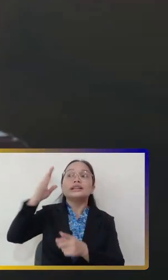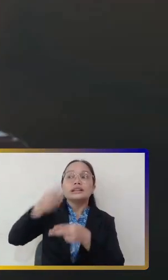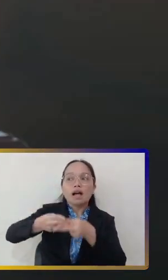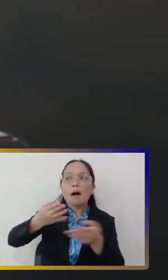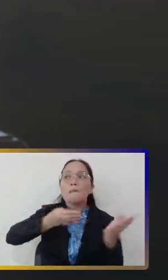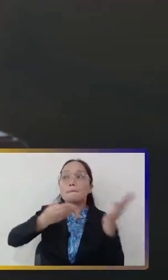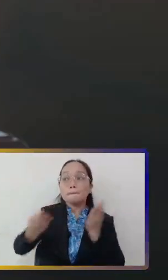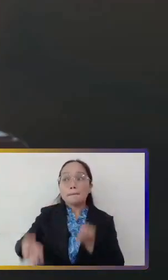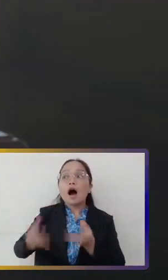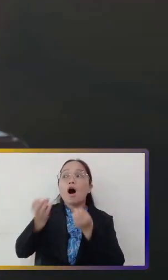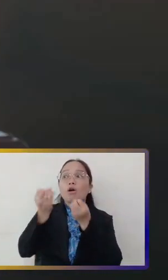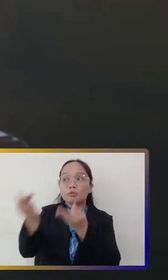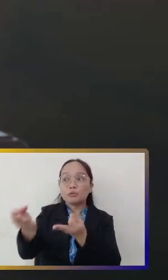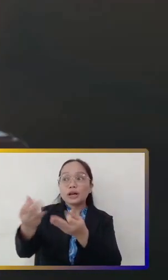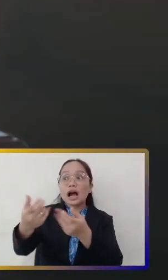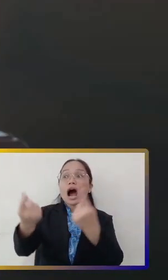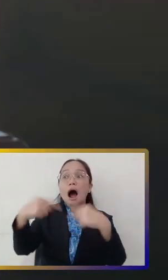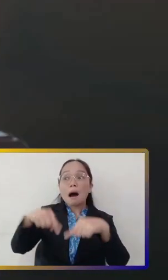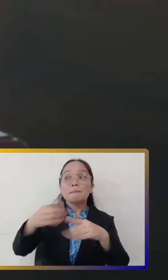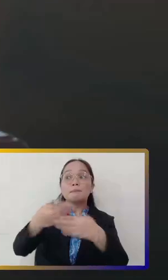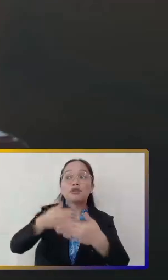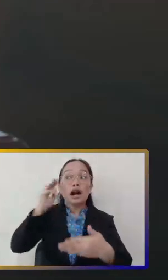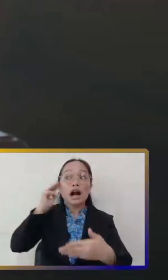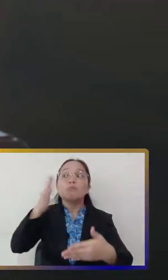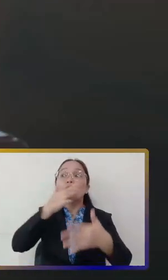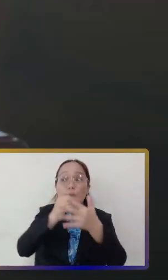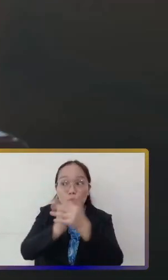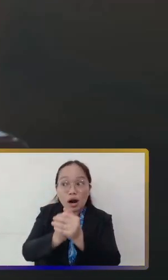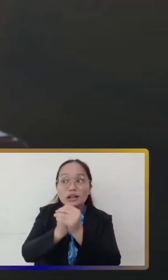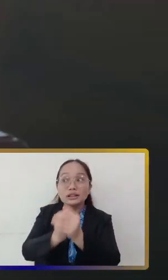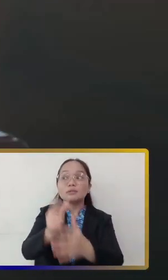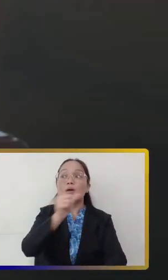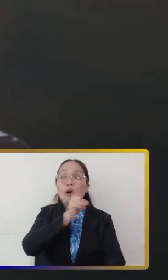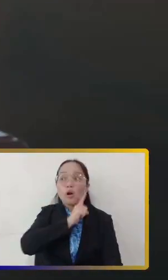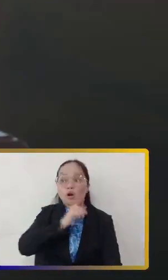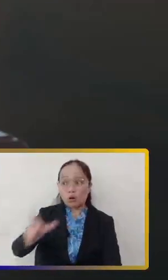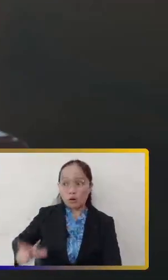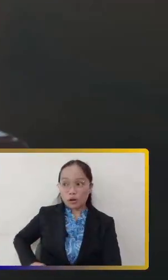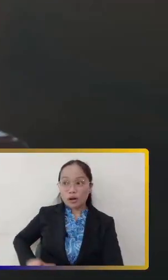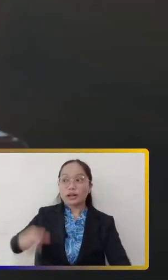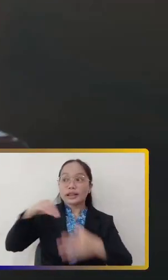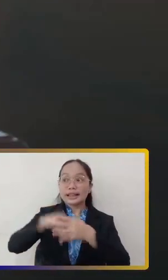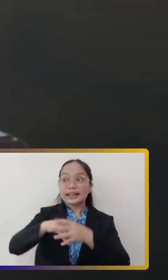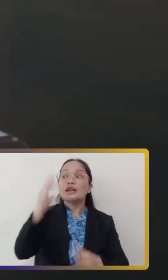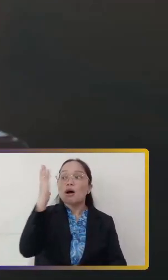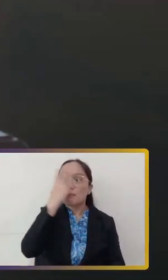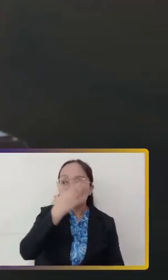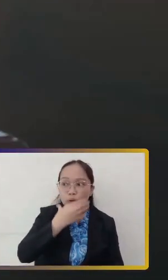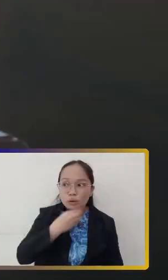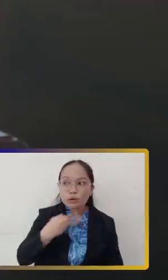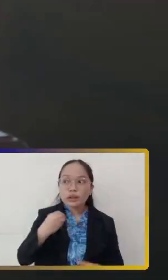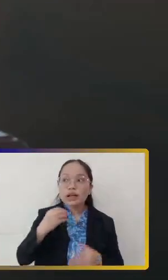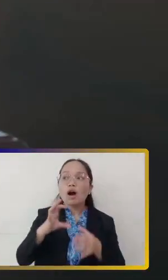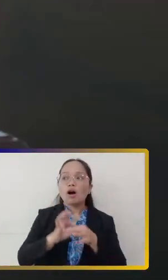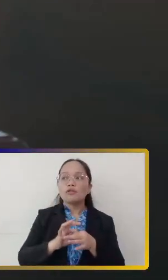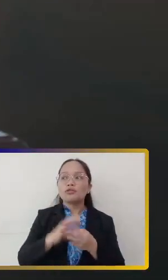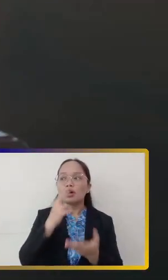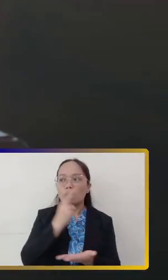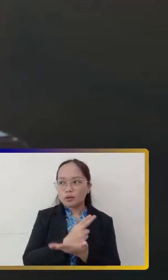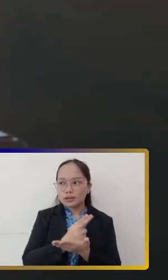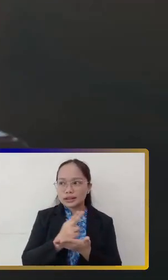come before Him. Worship the Lord in the beauty